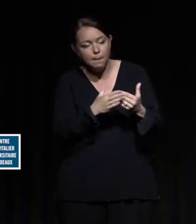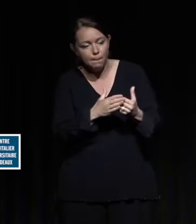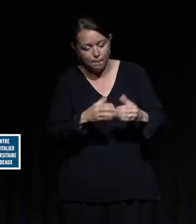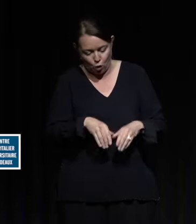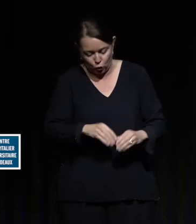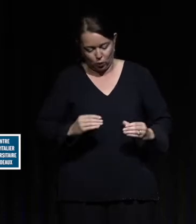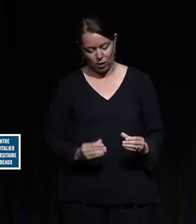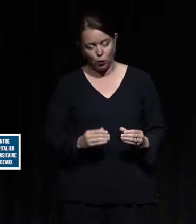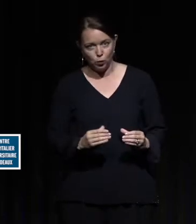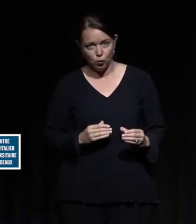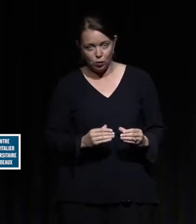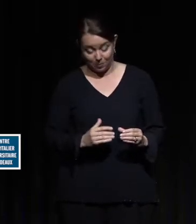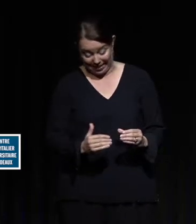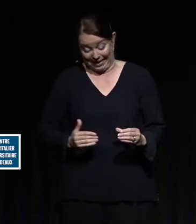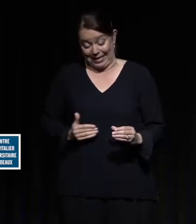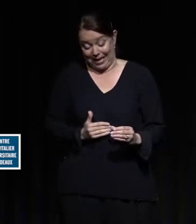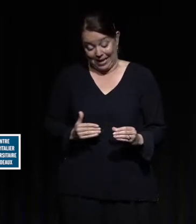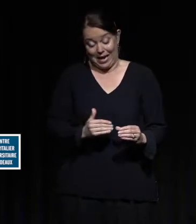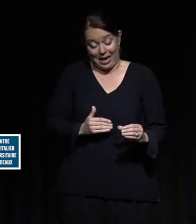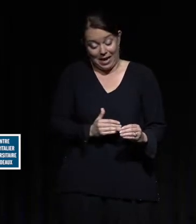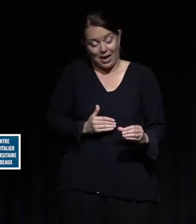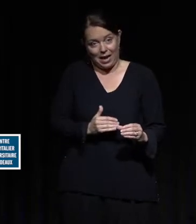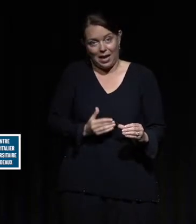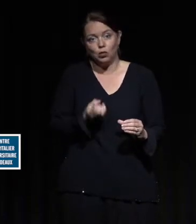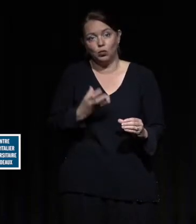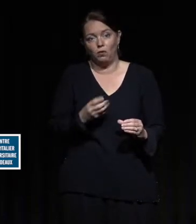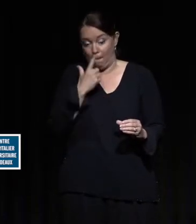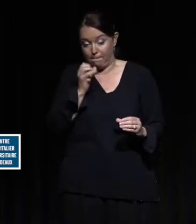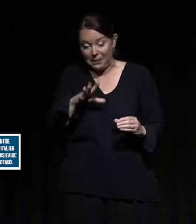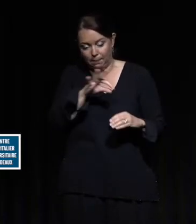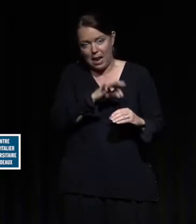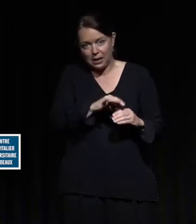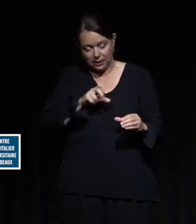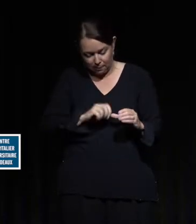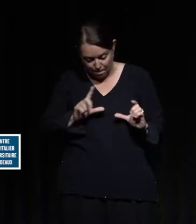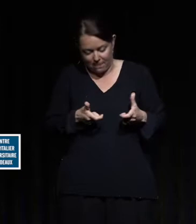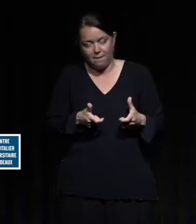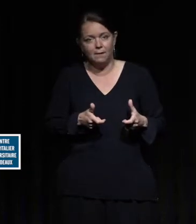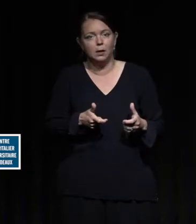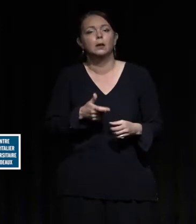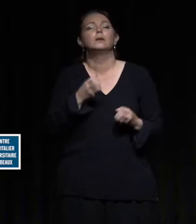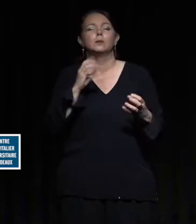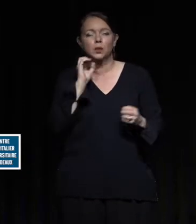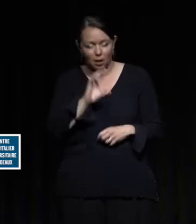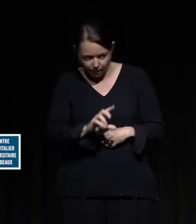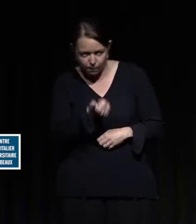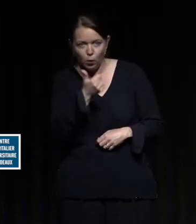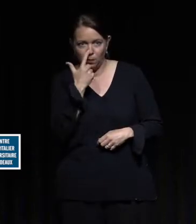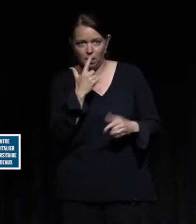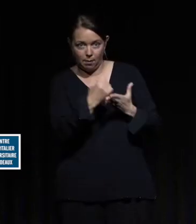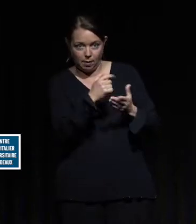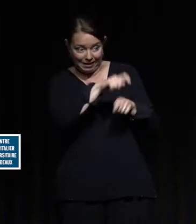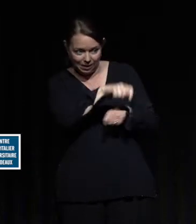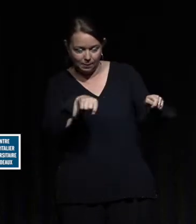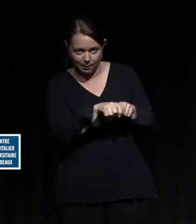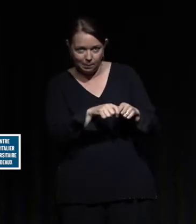très proches de l'arrière de l'utérus, qui est une zone préférentielle de maladie. Et donc, c'est un examen de première intention qui est secondé ensuite par un